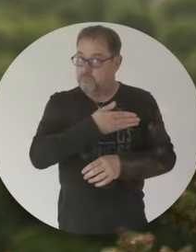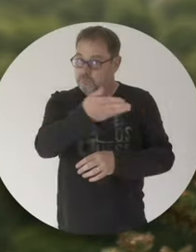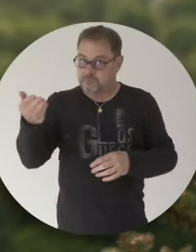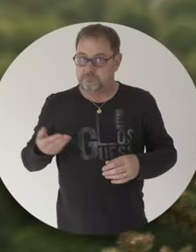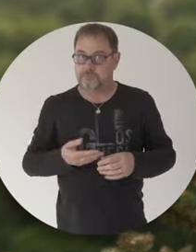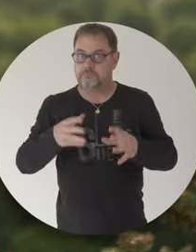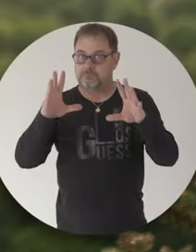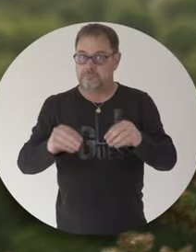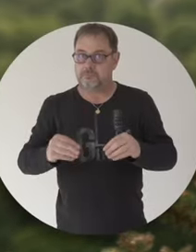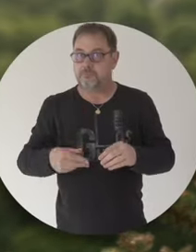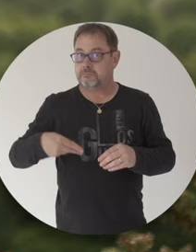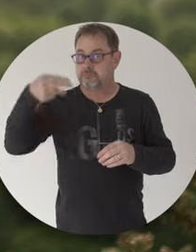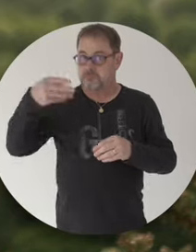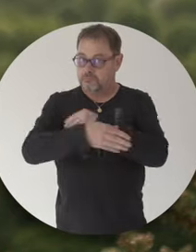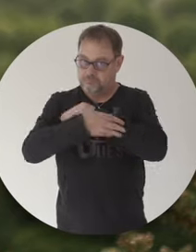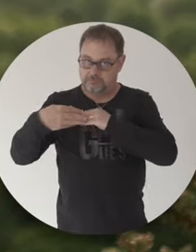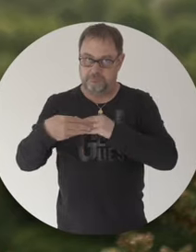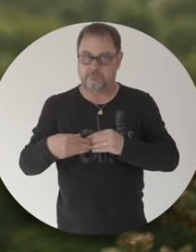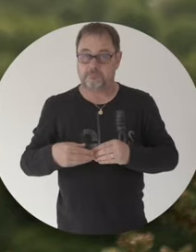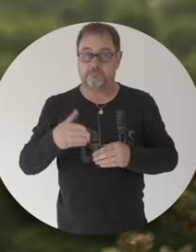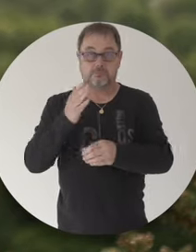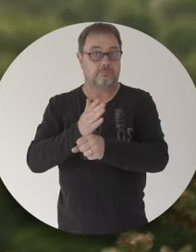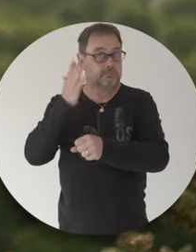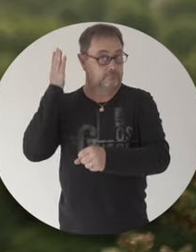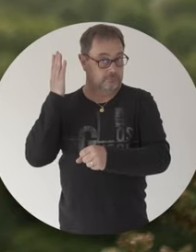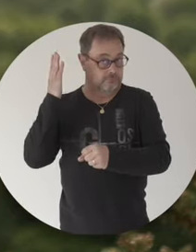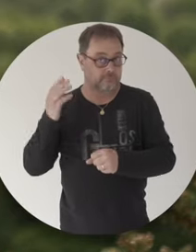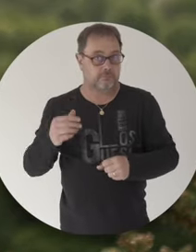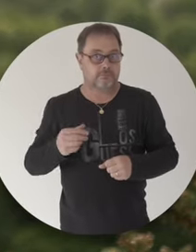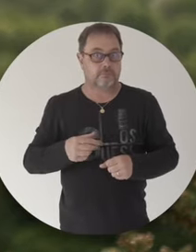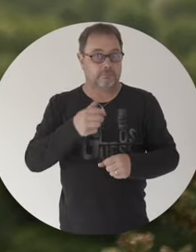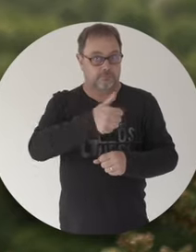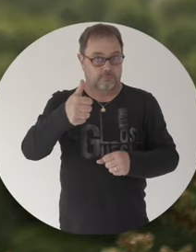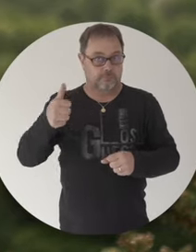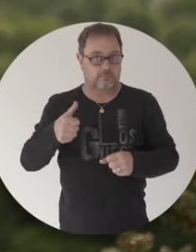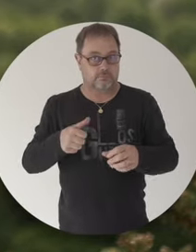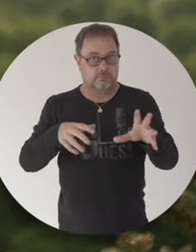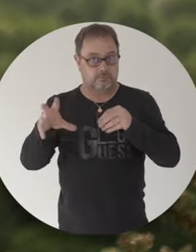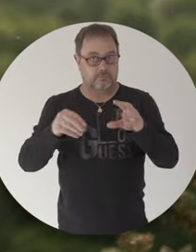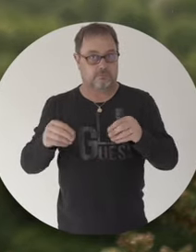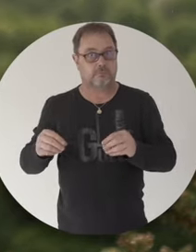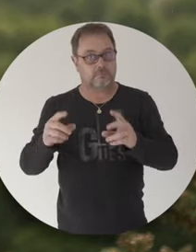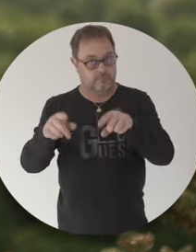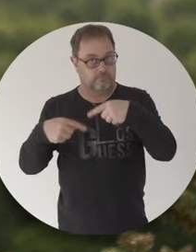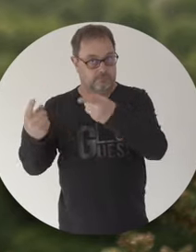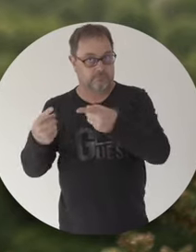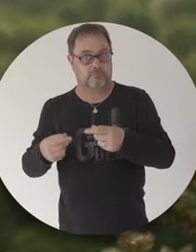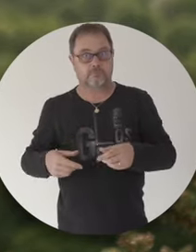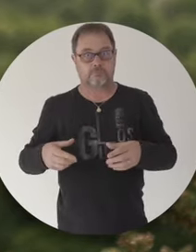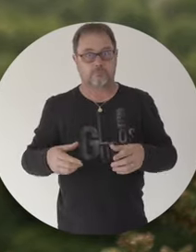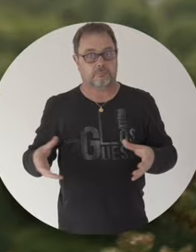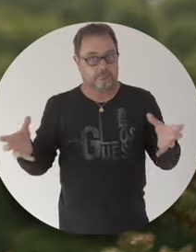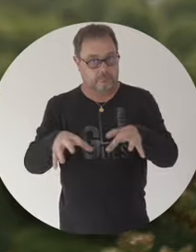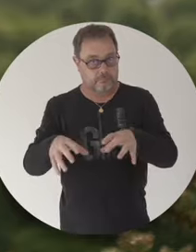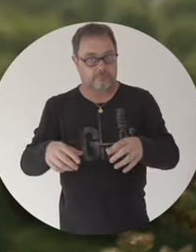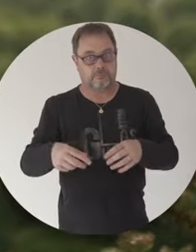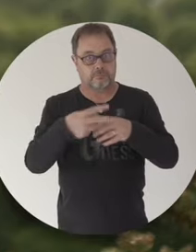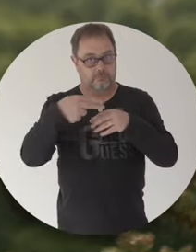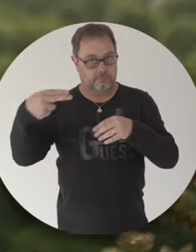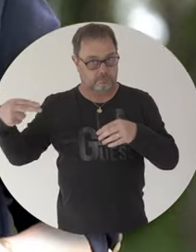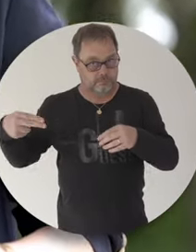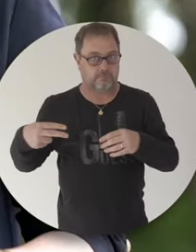Chères habitantes, chers habitants du Nord-Cotentin, il y a 5 ans, vous m'avez fait confiance pour porter votre voix à